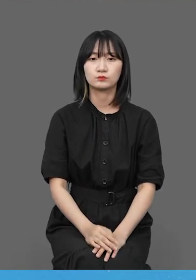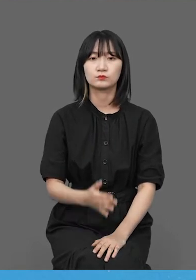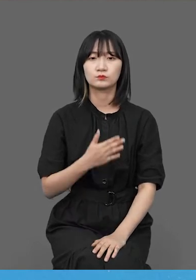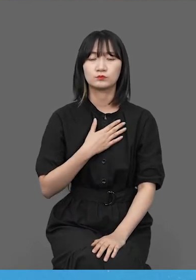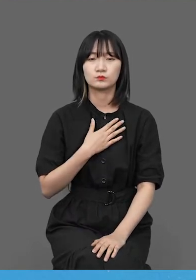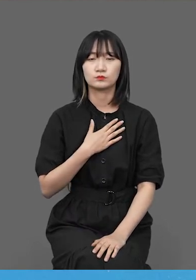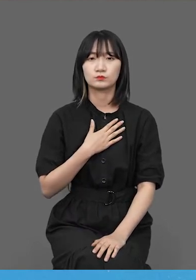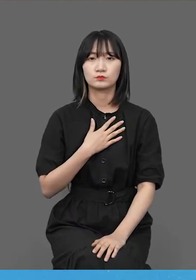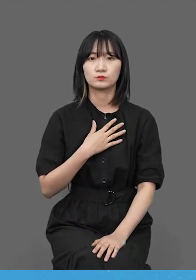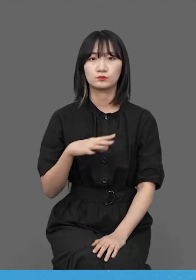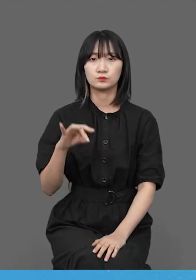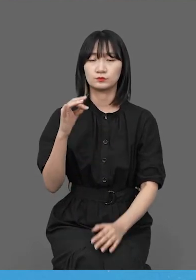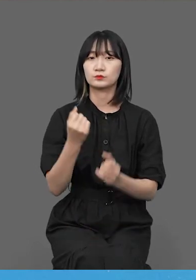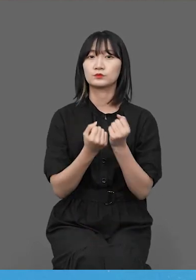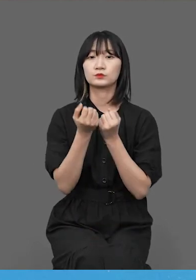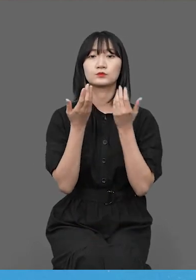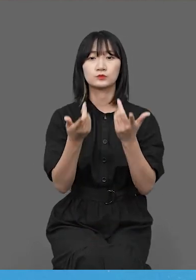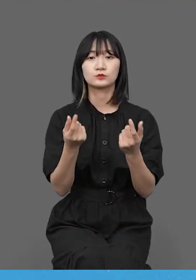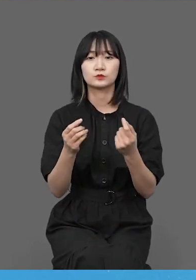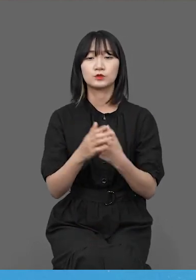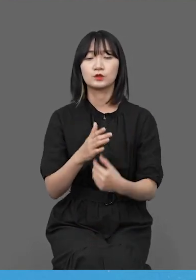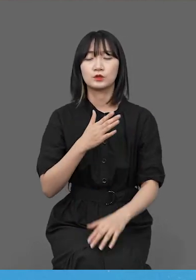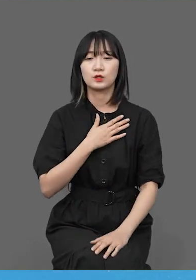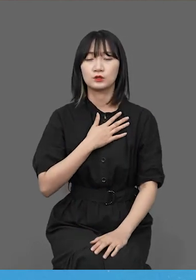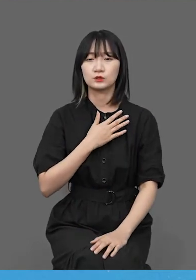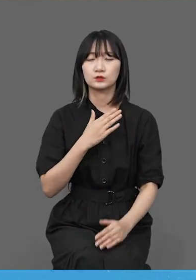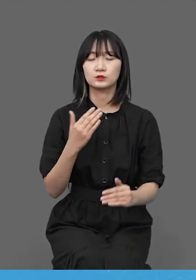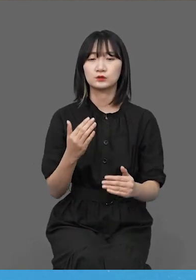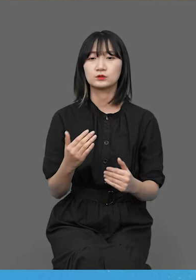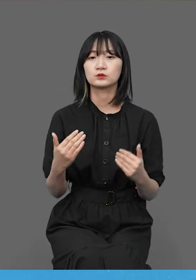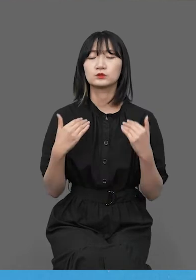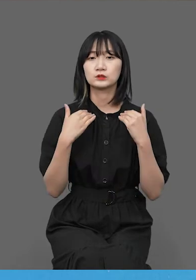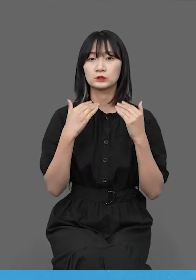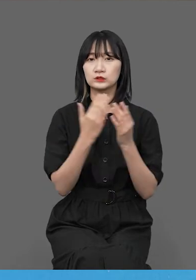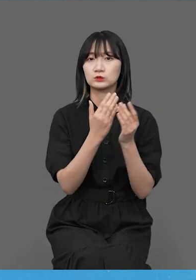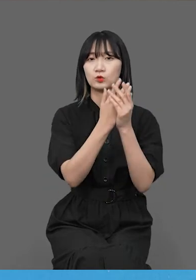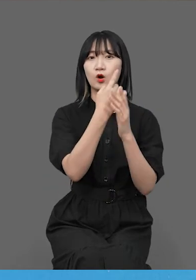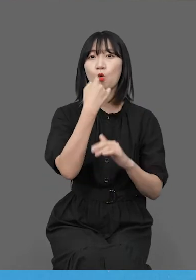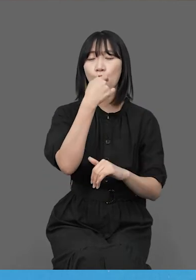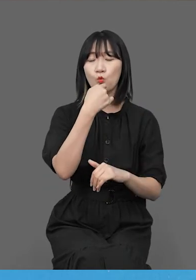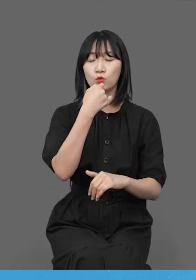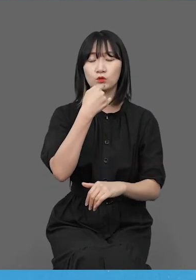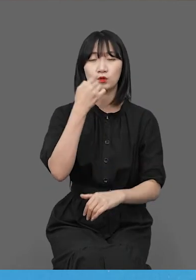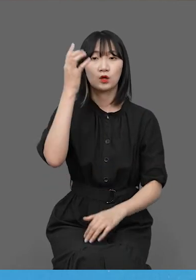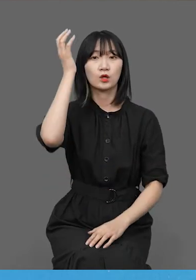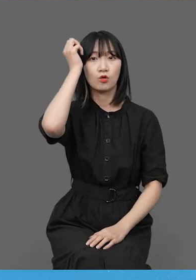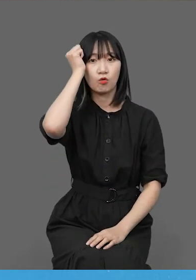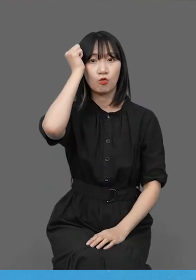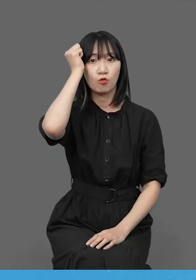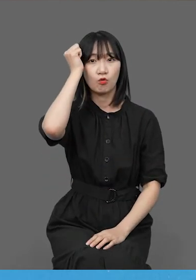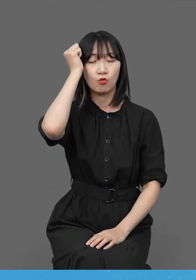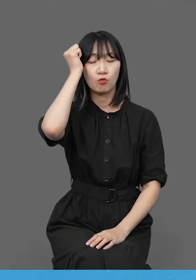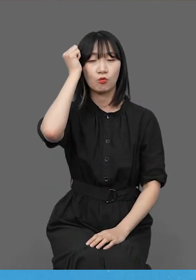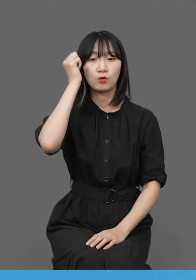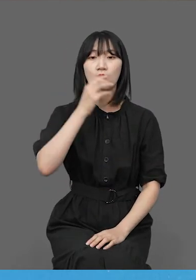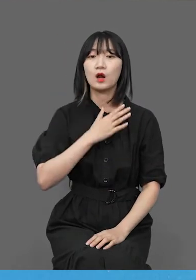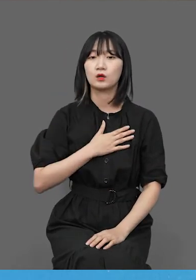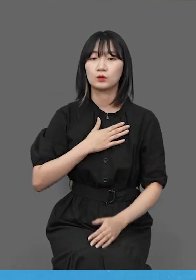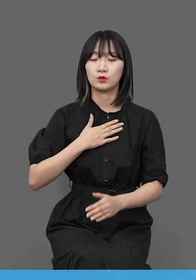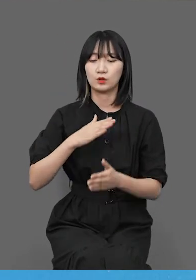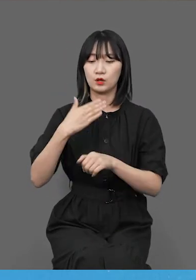제가 맨 앞에 말씀드린 저를 진화론자로 만들었던, 정말 제가 궁금했던, 제가 크리스찬이 된